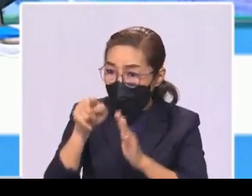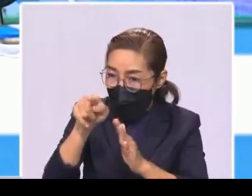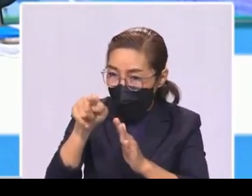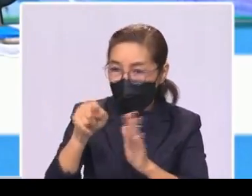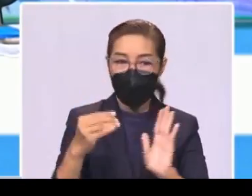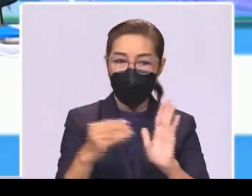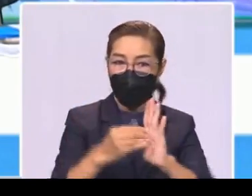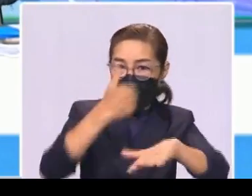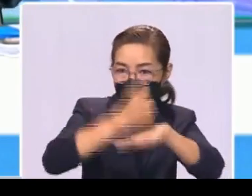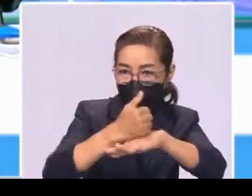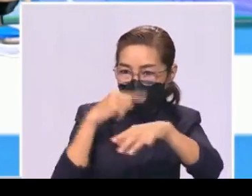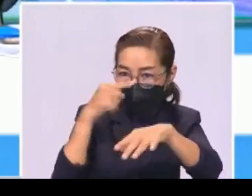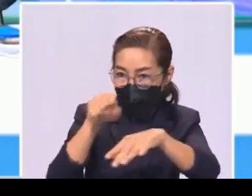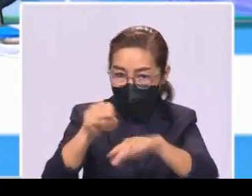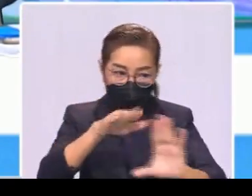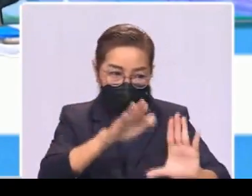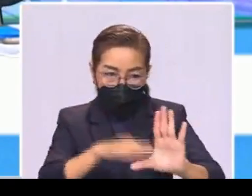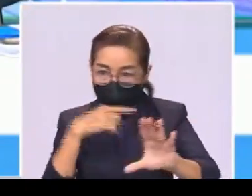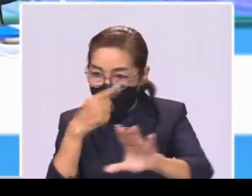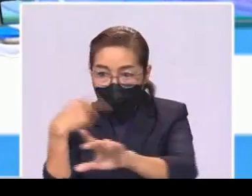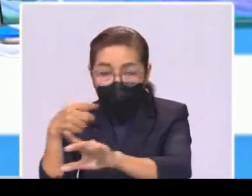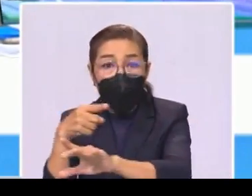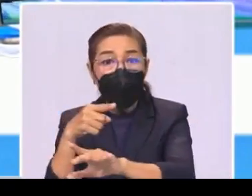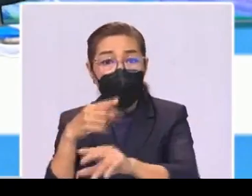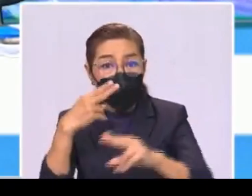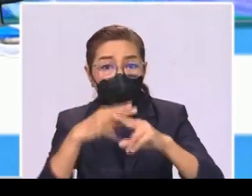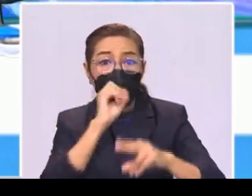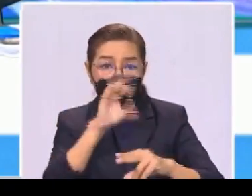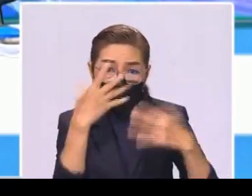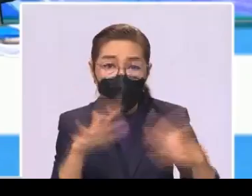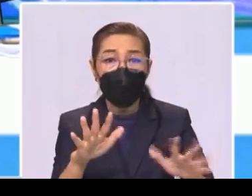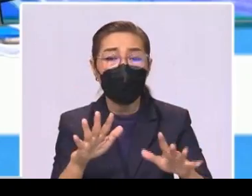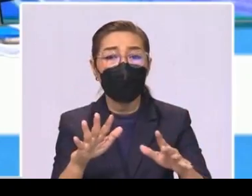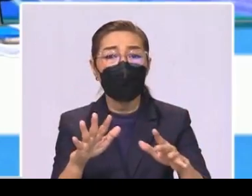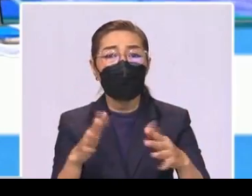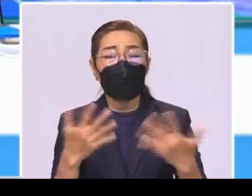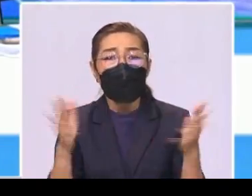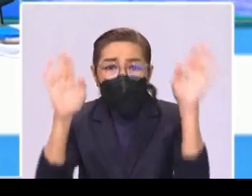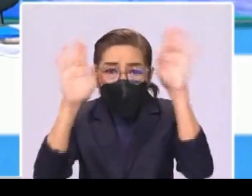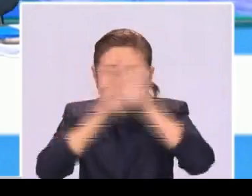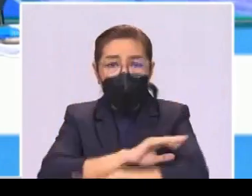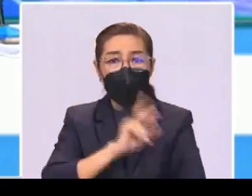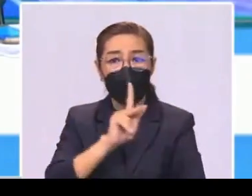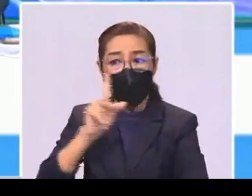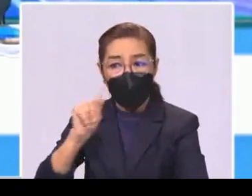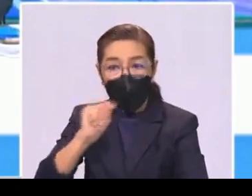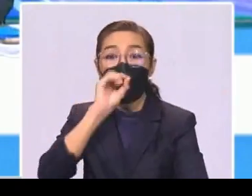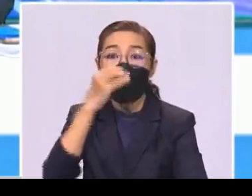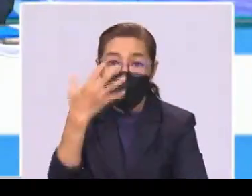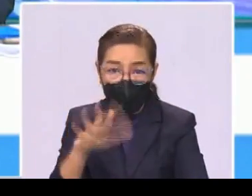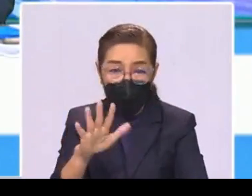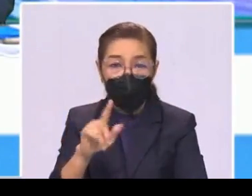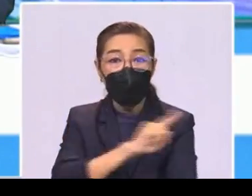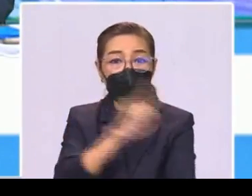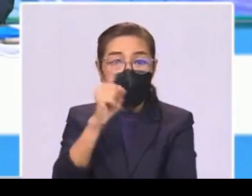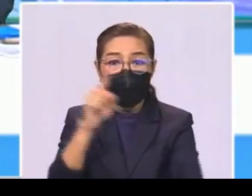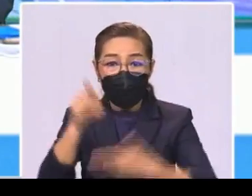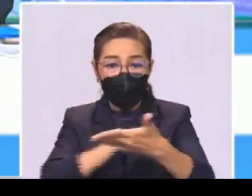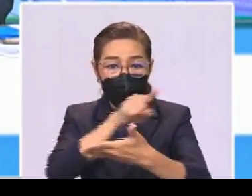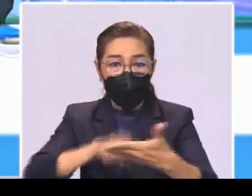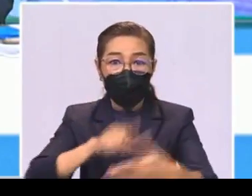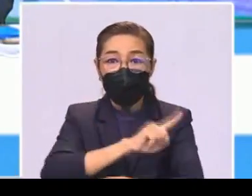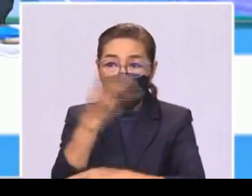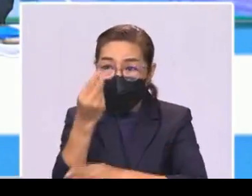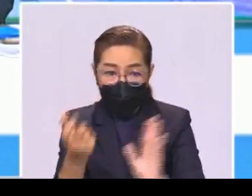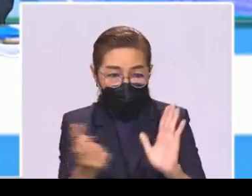กทมพูดสมัครอะไรตนี้อะไรกันแบบยังกับกกกตเนี่ยกำหนดวันเลือกตั้งแล้วเหเลือกตั้ง